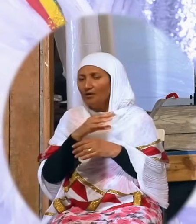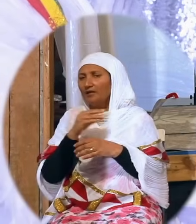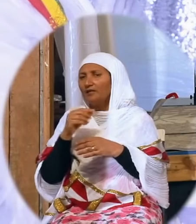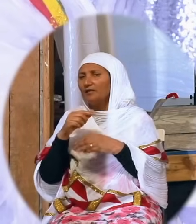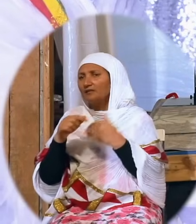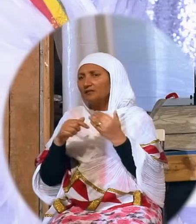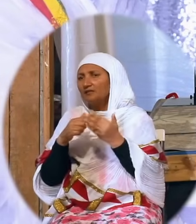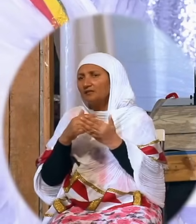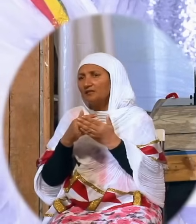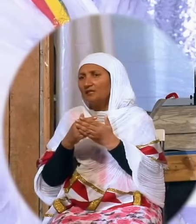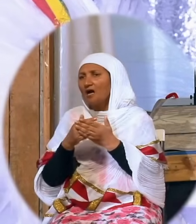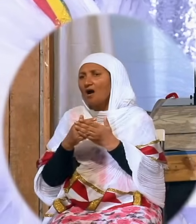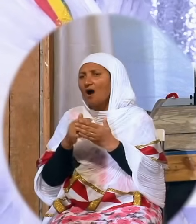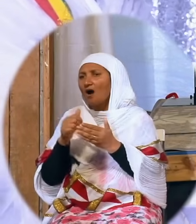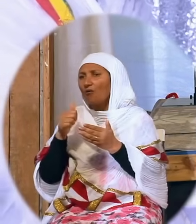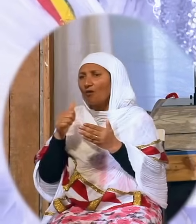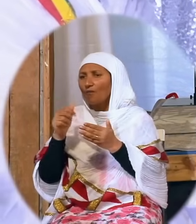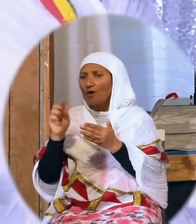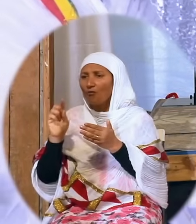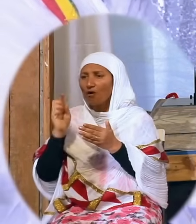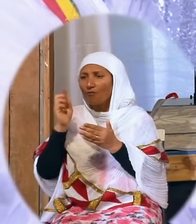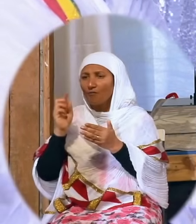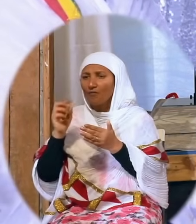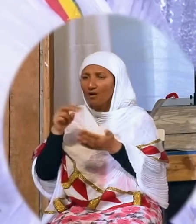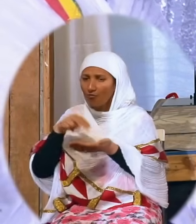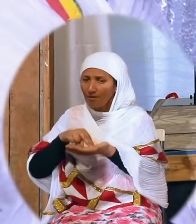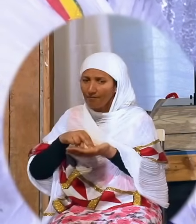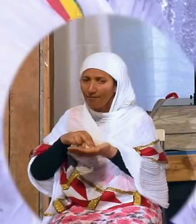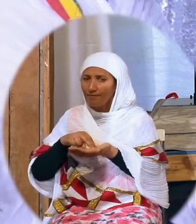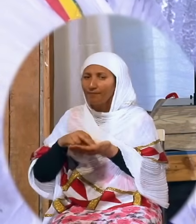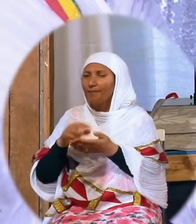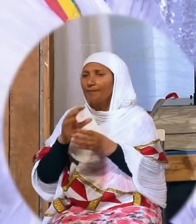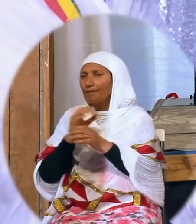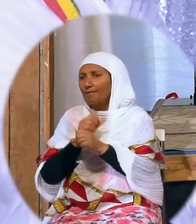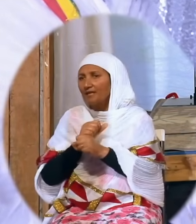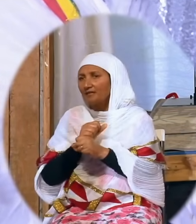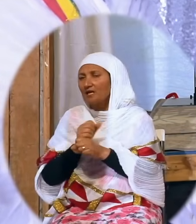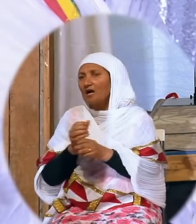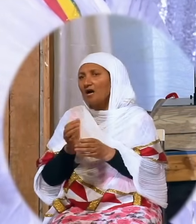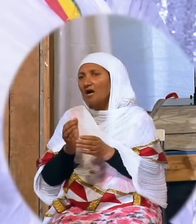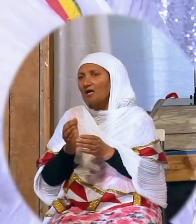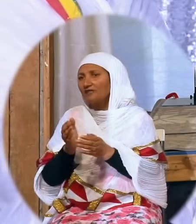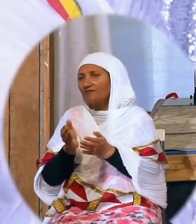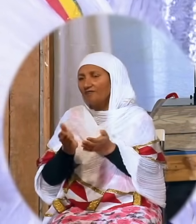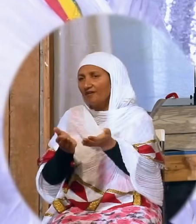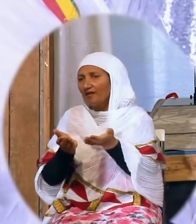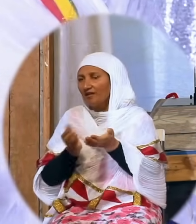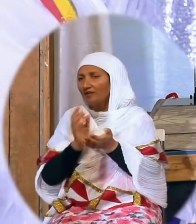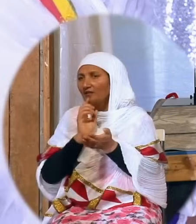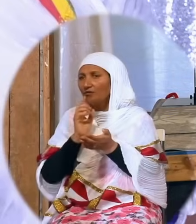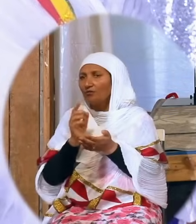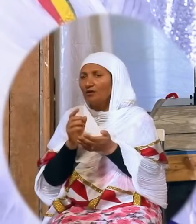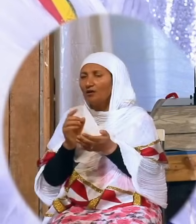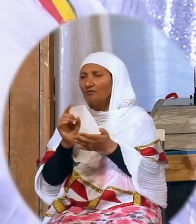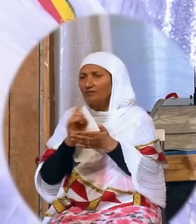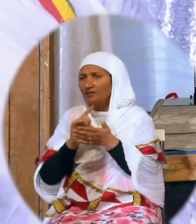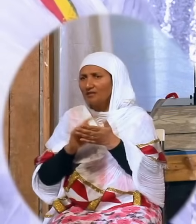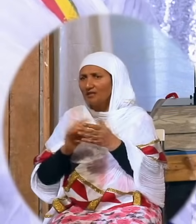ስለዚህ አቋም መያዝ እጅግ በጣም አስፈላጊ አሁን ለምሳሌ ትንሽ ዘርዘር ለማረግን ሞከርና